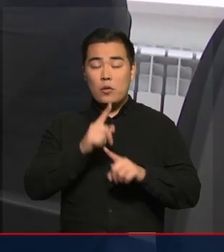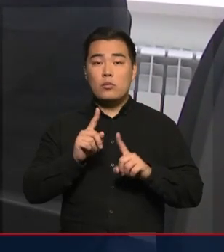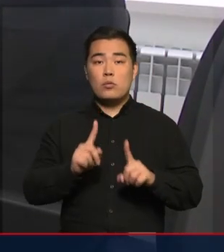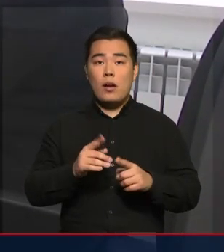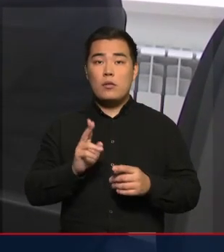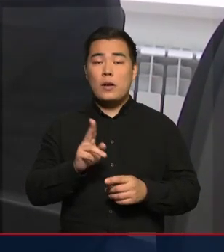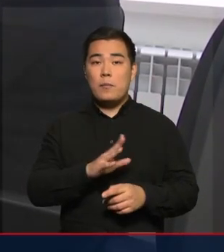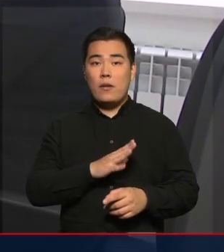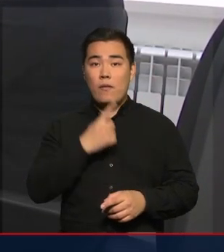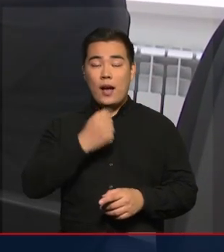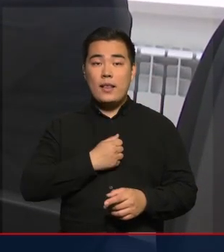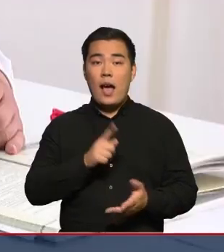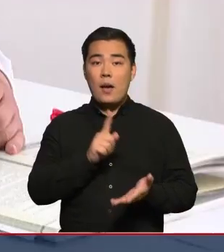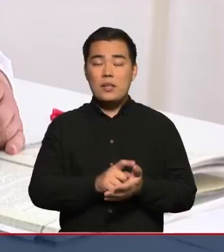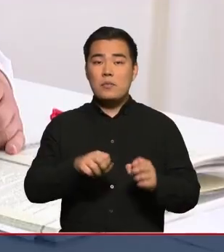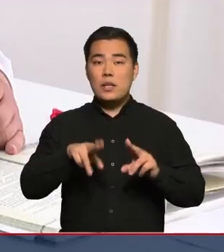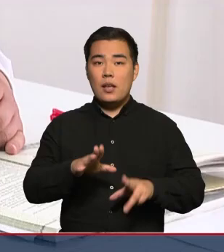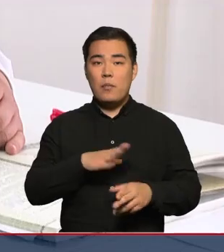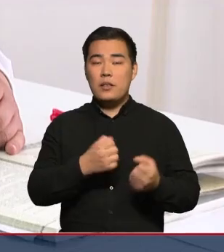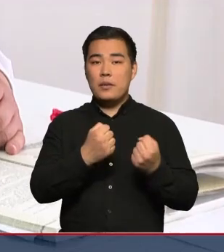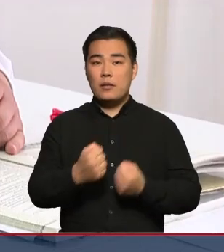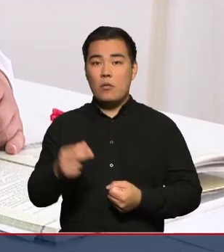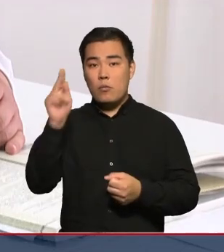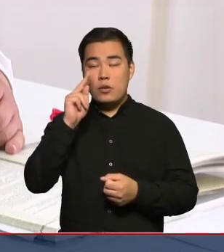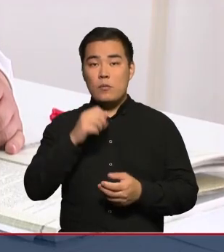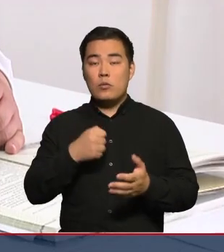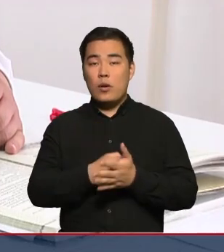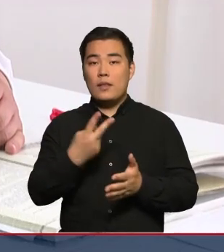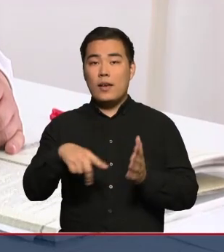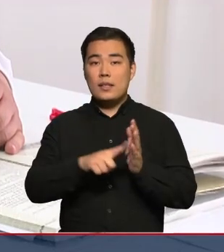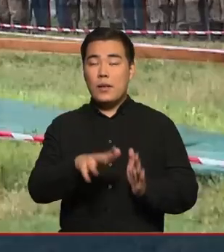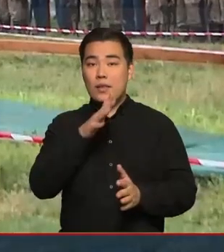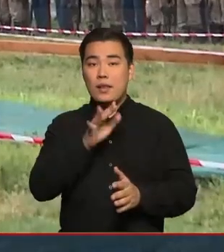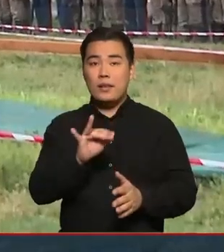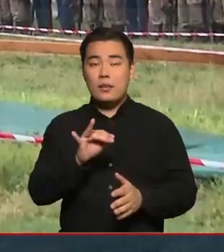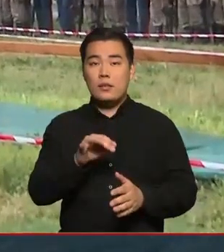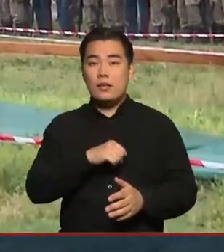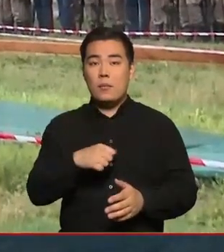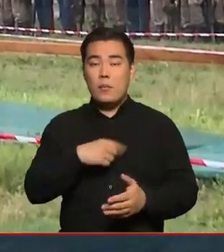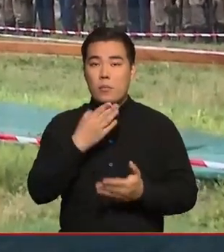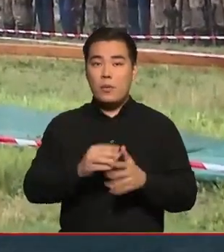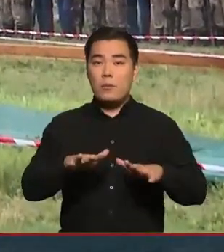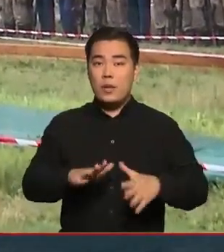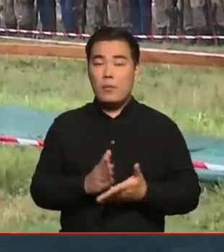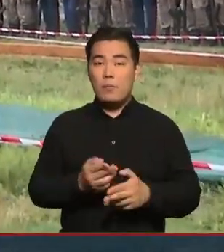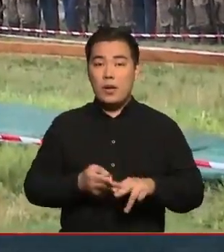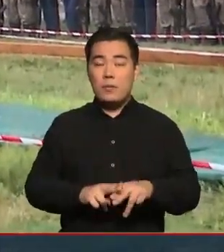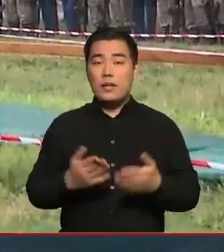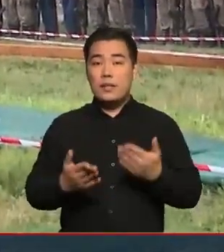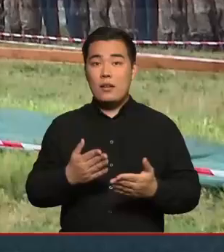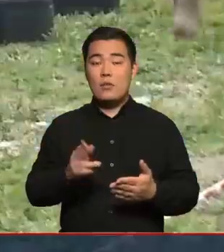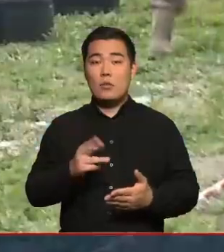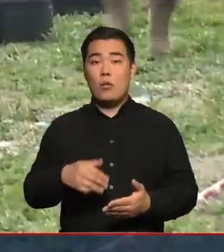но некоторые военнообязанные специально дотягивают с учебой до 27 лет, топчась при этом на одном месте. Поэтому, если